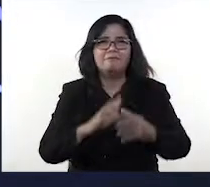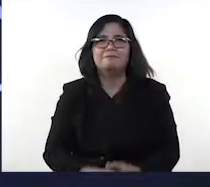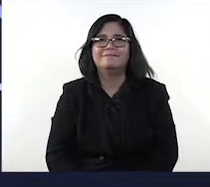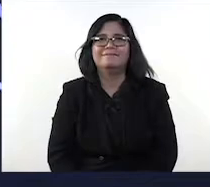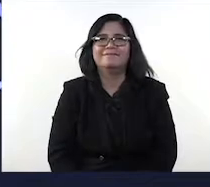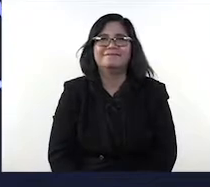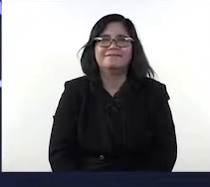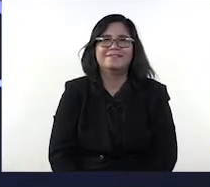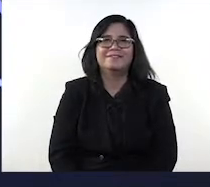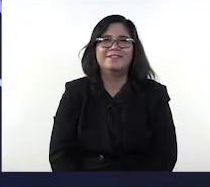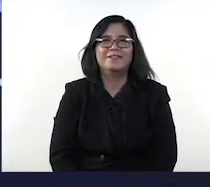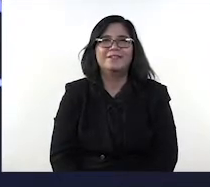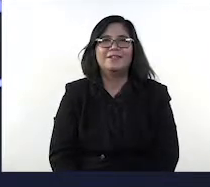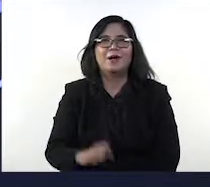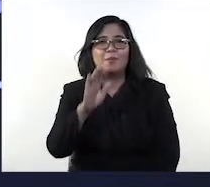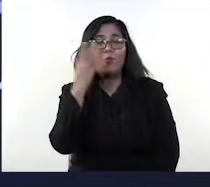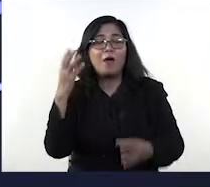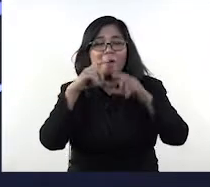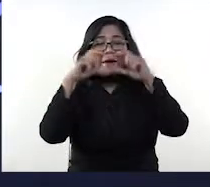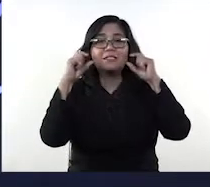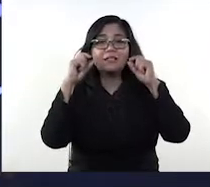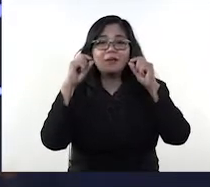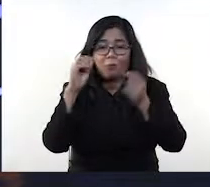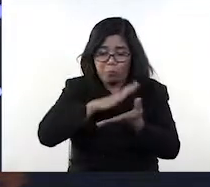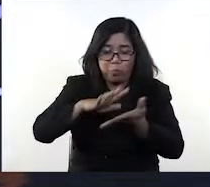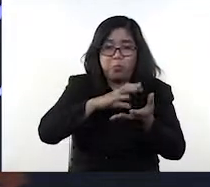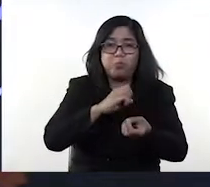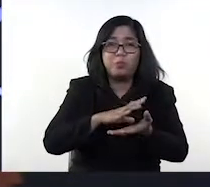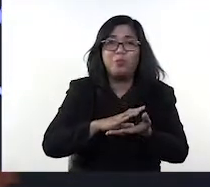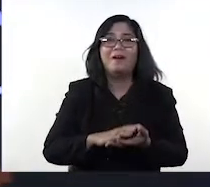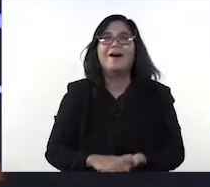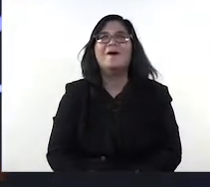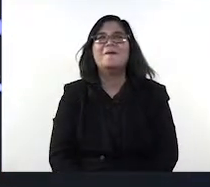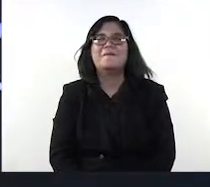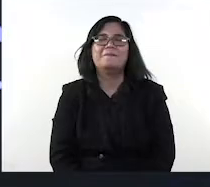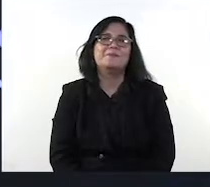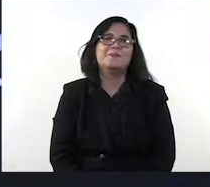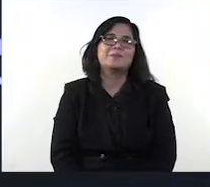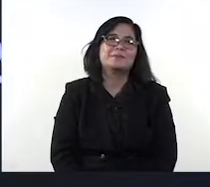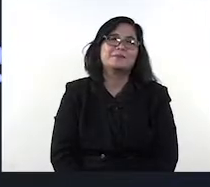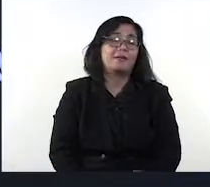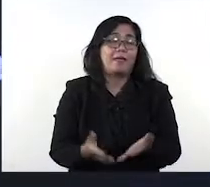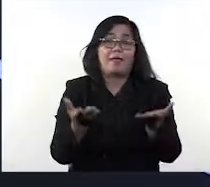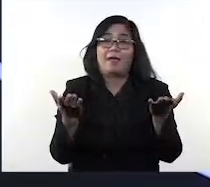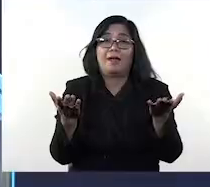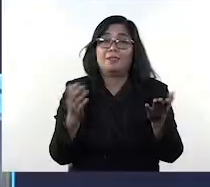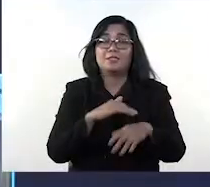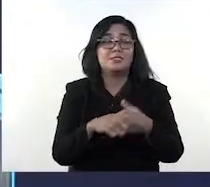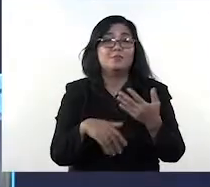Hai komentarnya buka masker gaduh lagi saudara enggak boleh ibadah di rumah ibadah gaduh